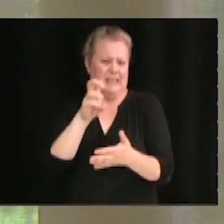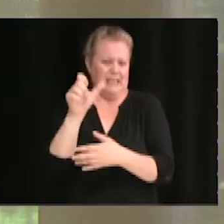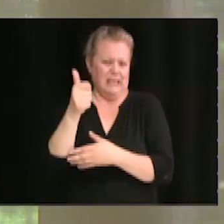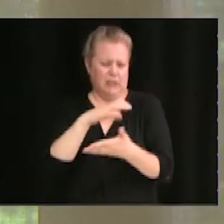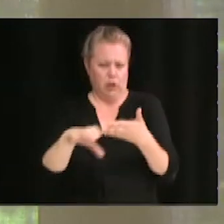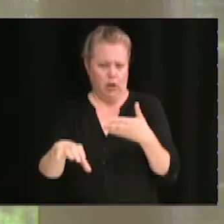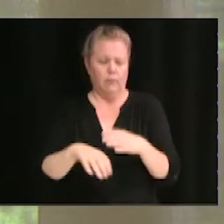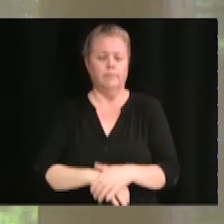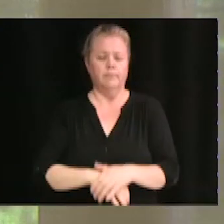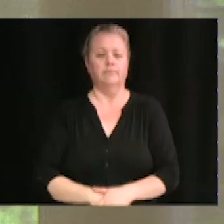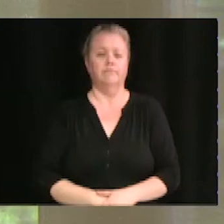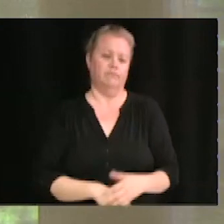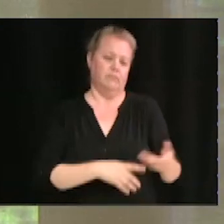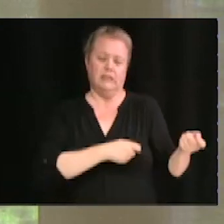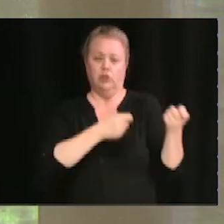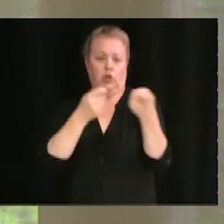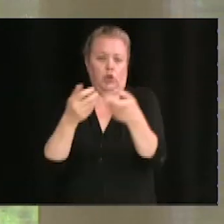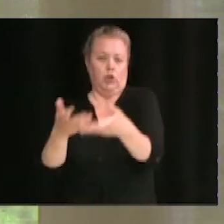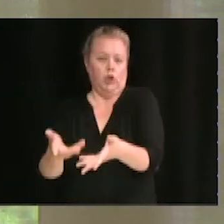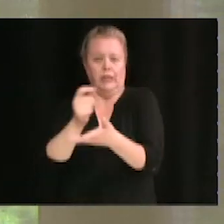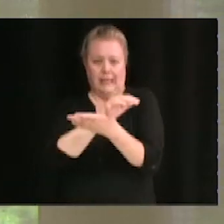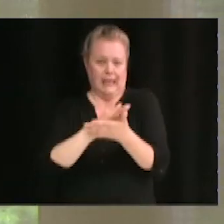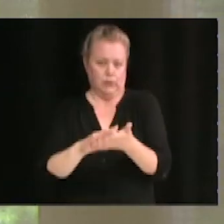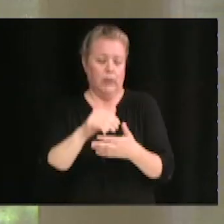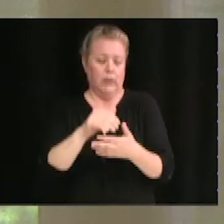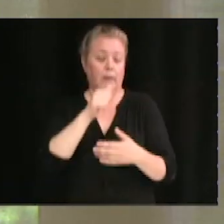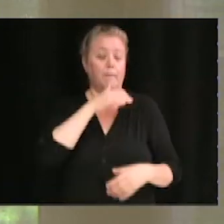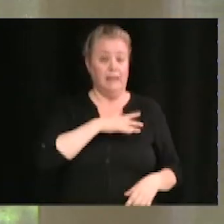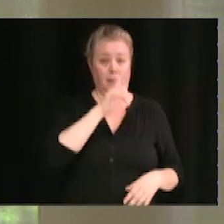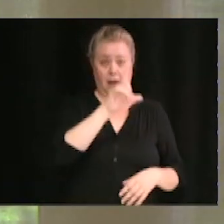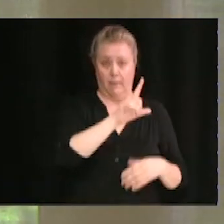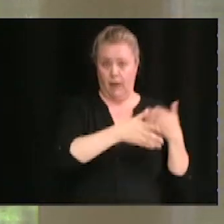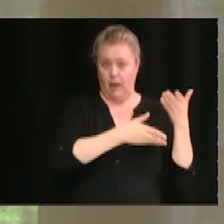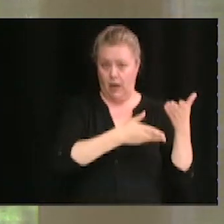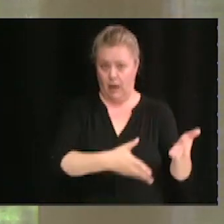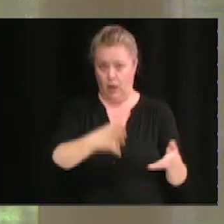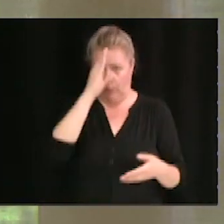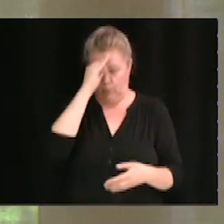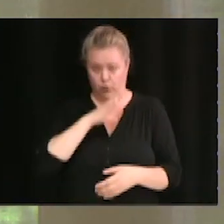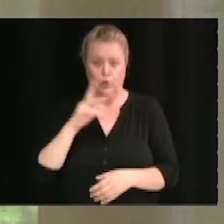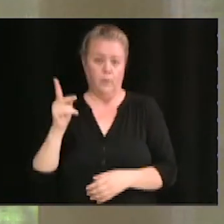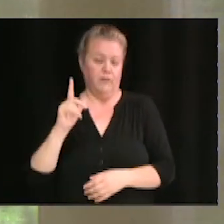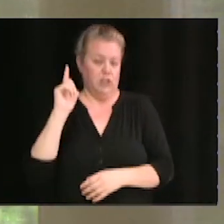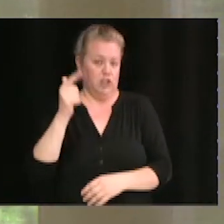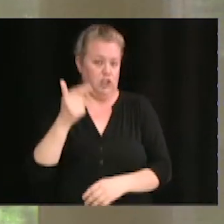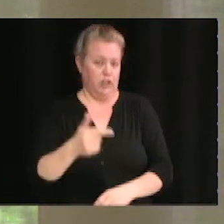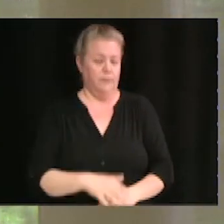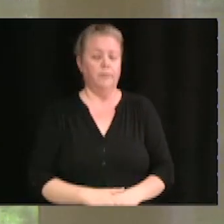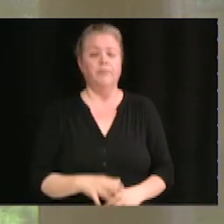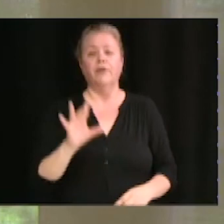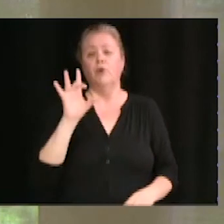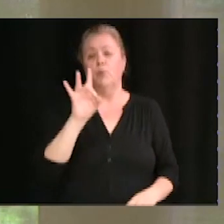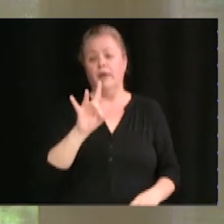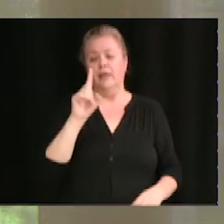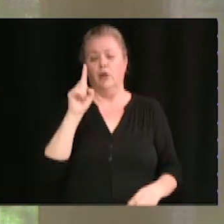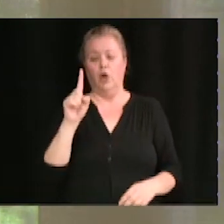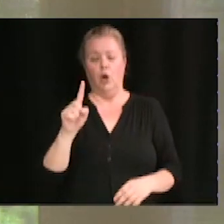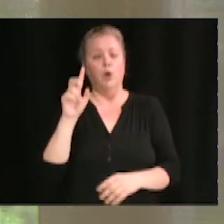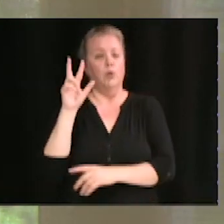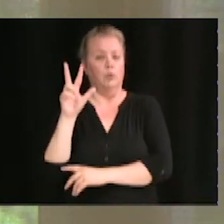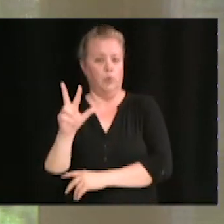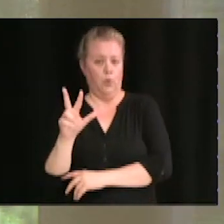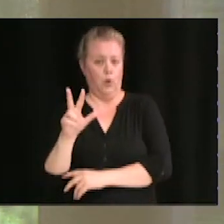J'ai Mme Lambert et M. Provencher. 8.1.3. Projet d'acte à